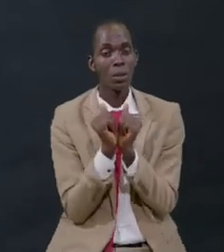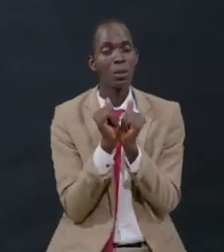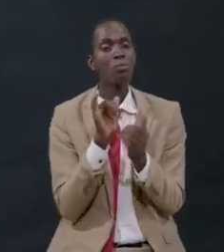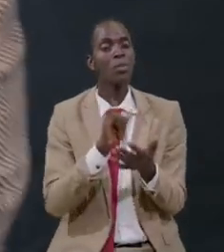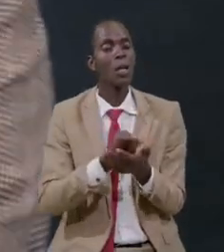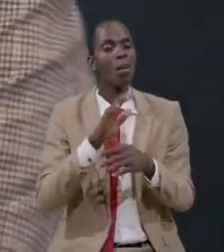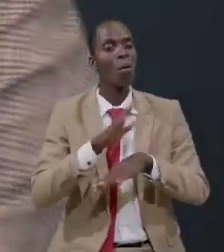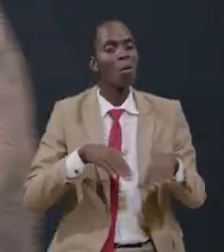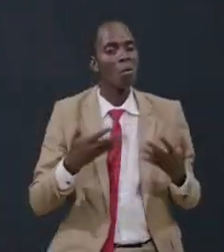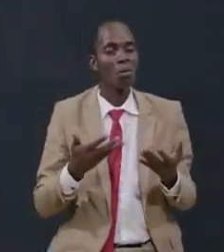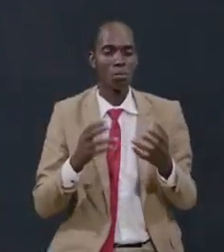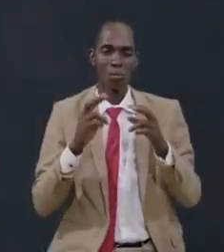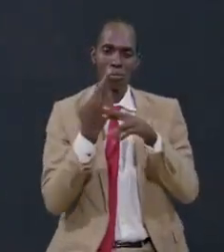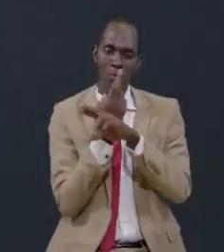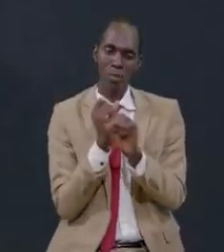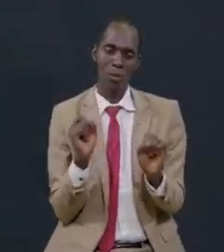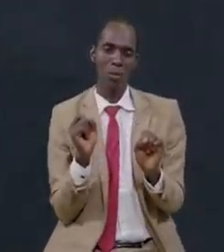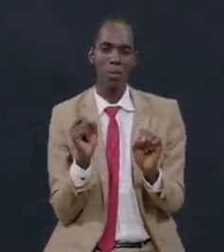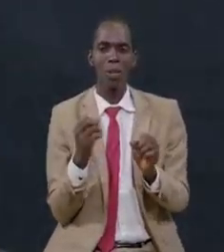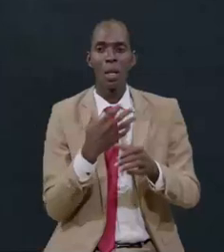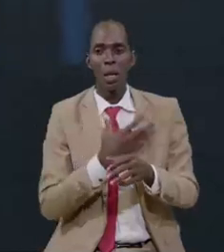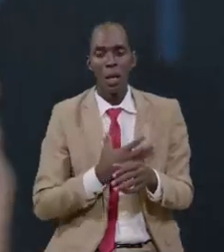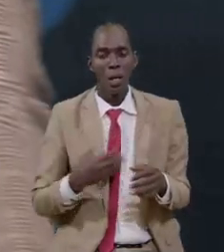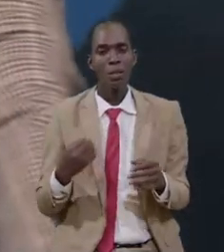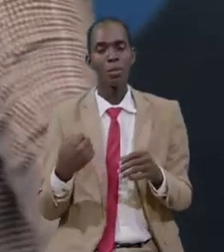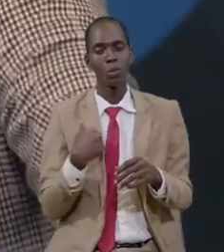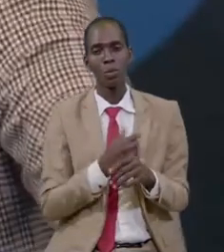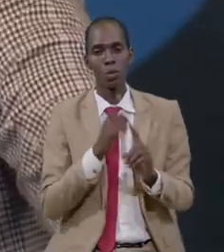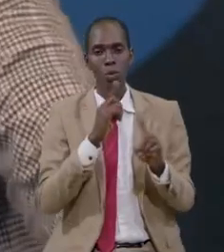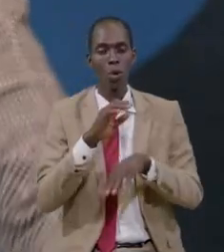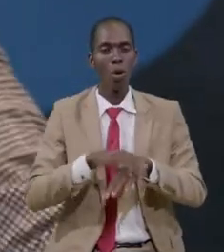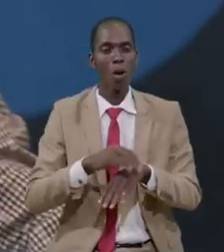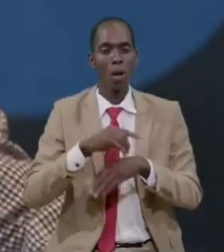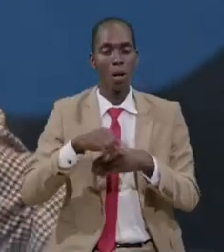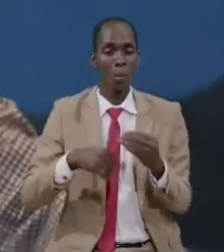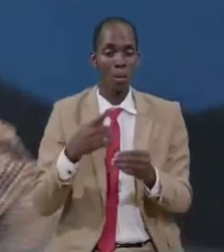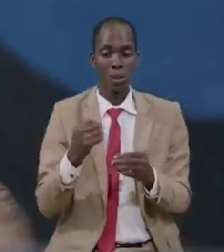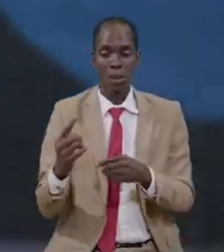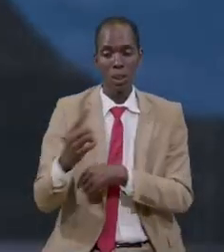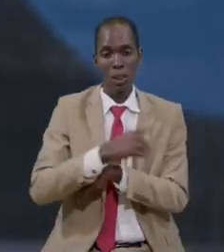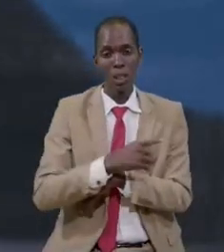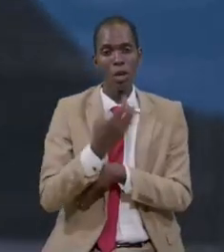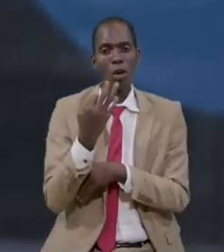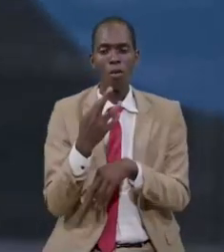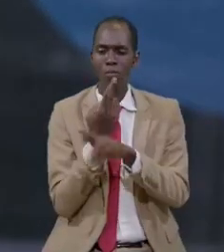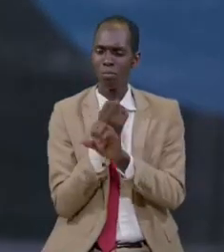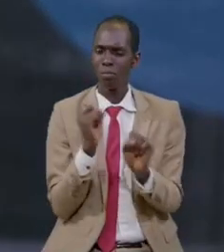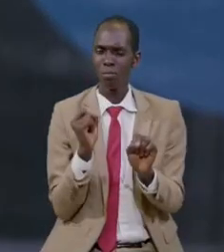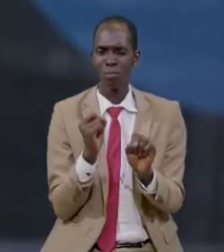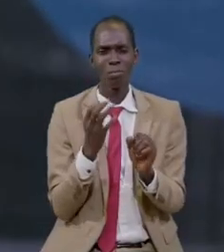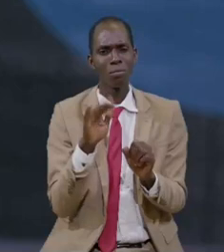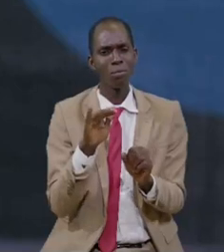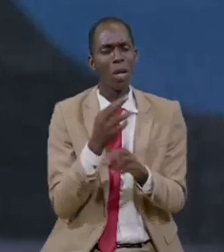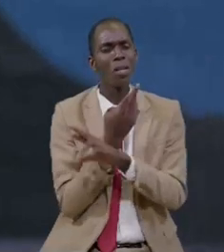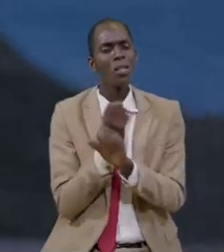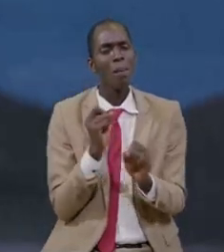rédemption. Et nous parlons du jour, le jour de la rédemption. C'est quoi la rédemption? La rédemption, c'est